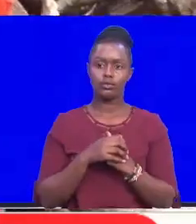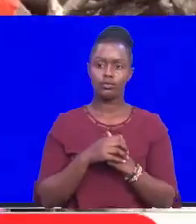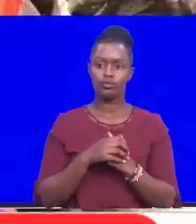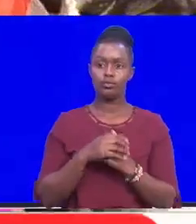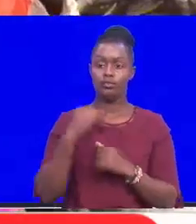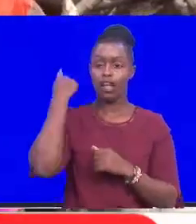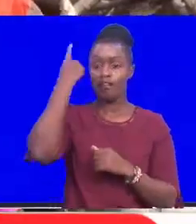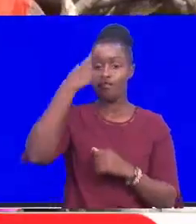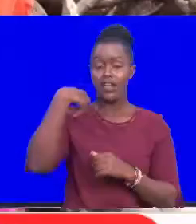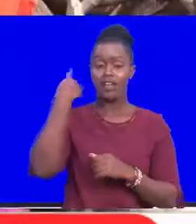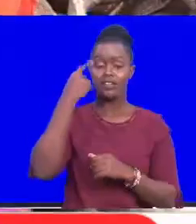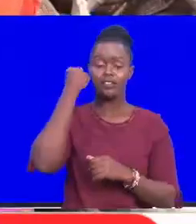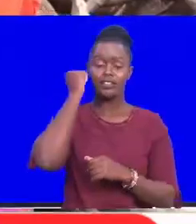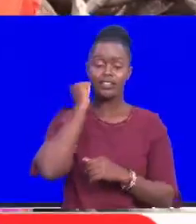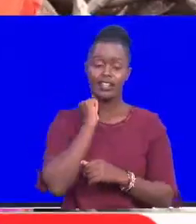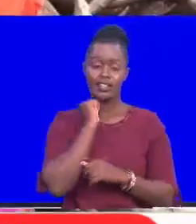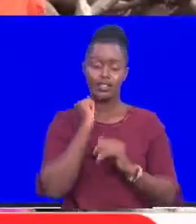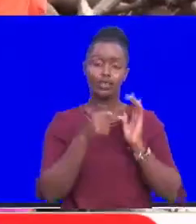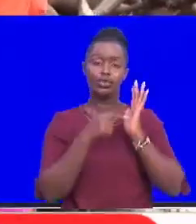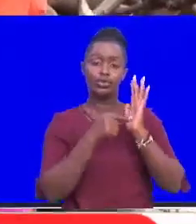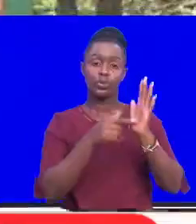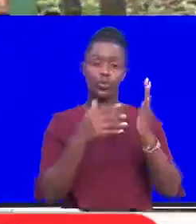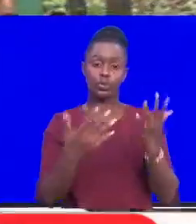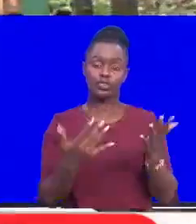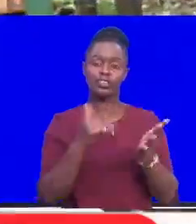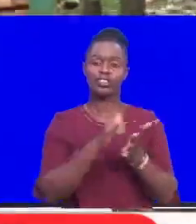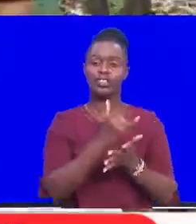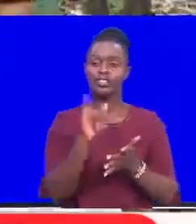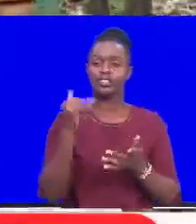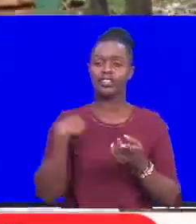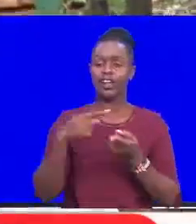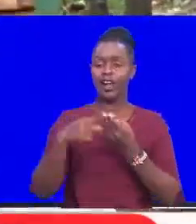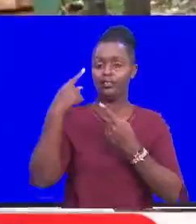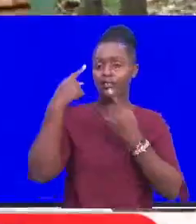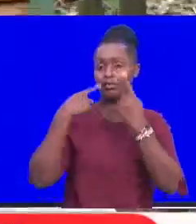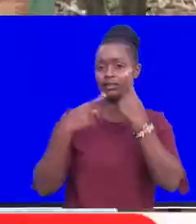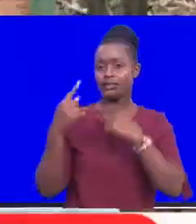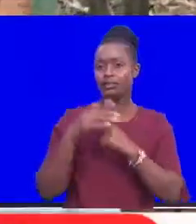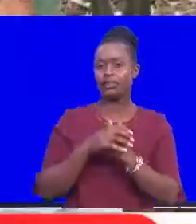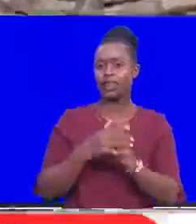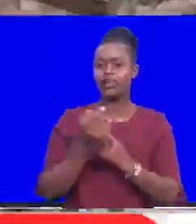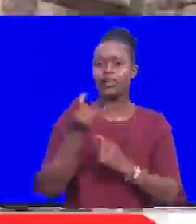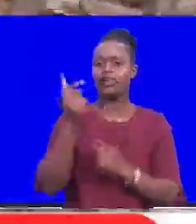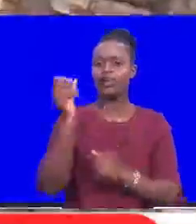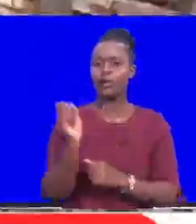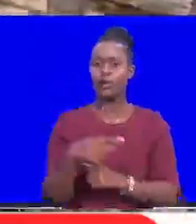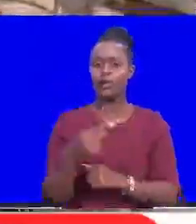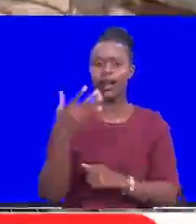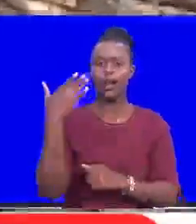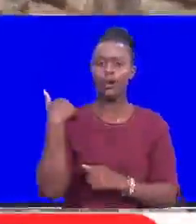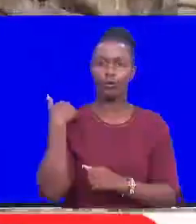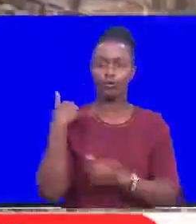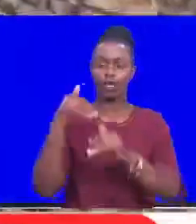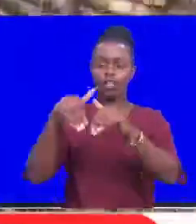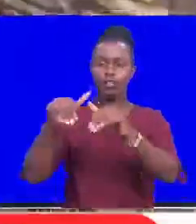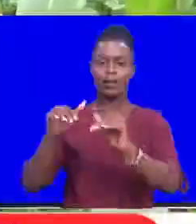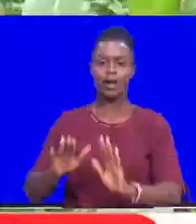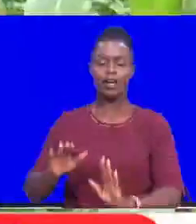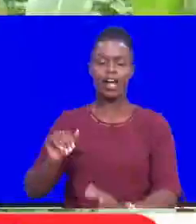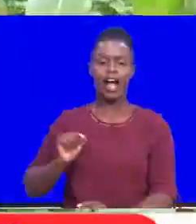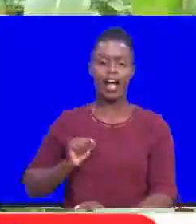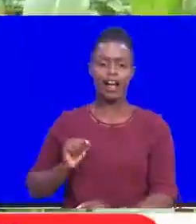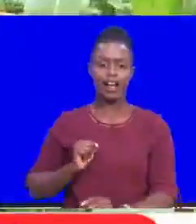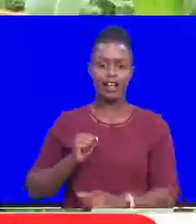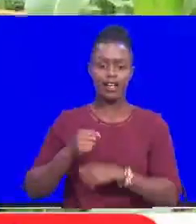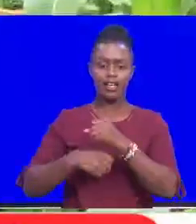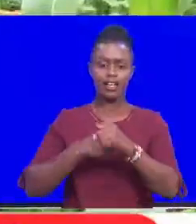nyuso za wanafamilia hawa zinadhihirisha hofu na majonzi. Miezi michache iliyopita, familia hii iliuzika mwili wa msichana wa umri wa